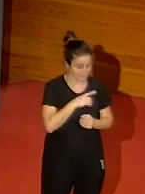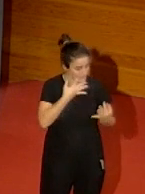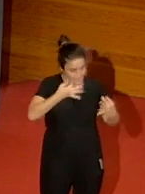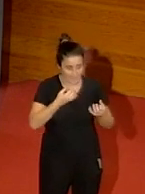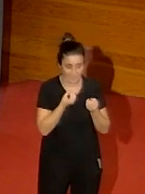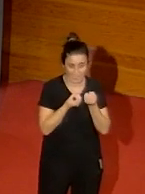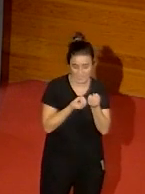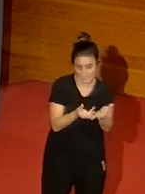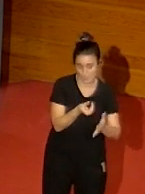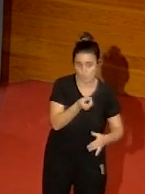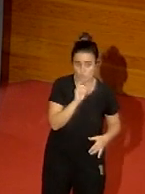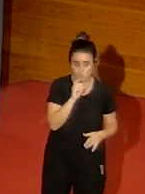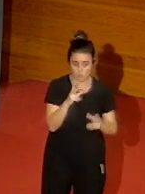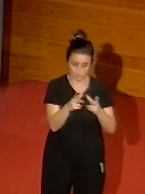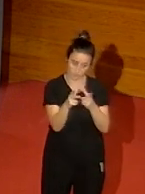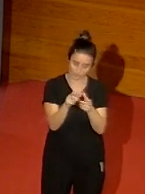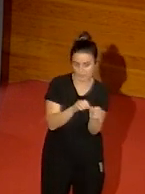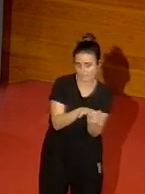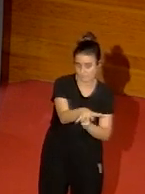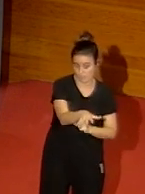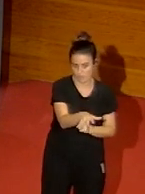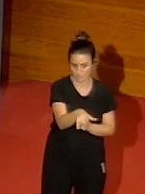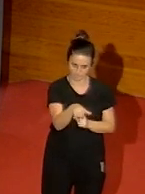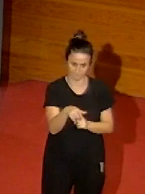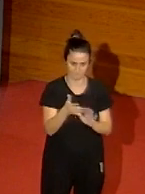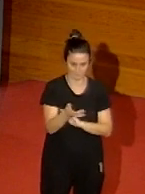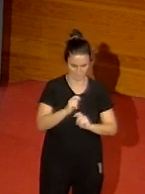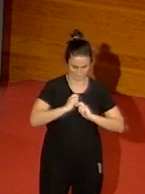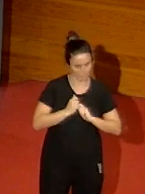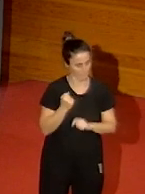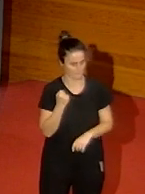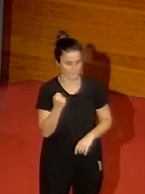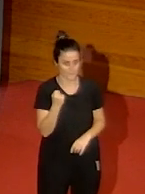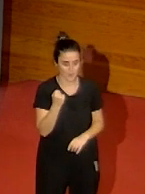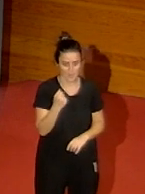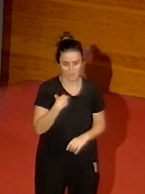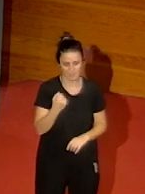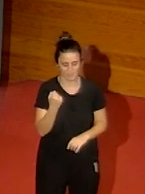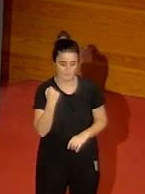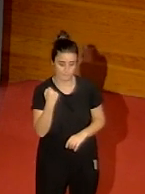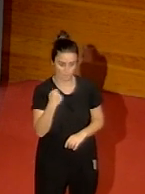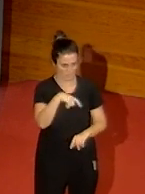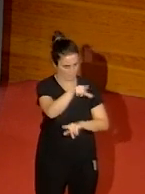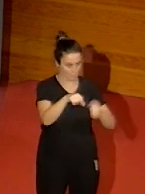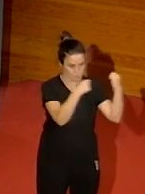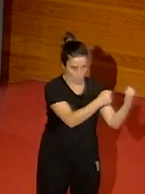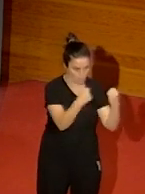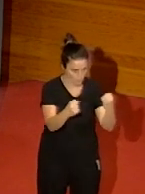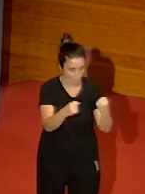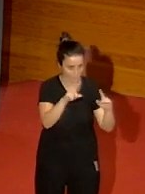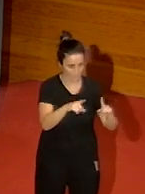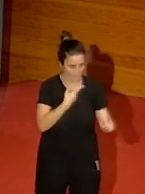horrek eragiten du gizartearen gan, eta horrek ematen digu boterea, eta ematen digu boterea boteretsuen aurrean ere, ez? Bueno,